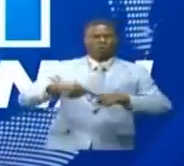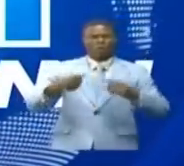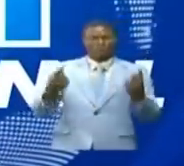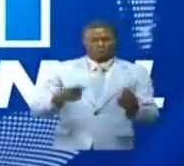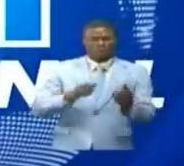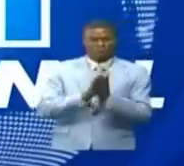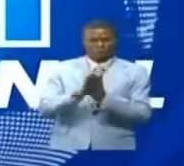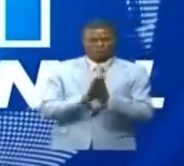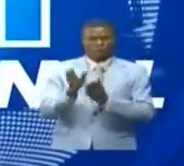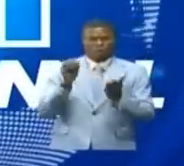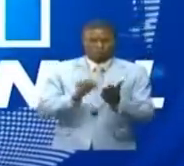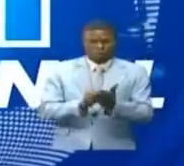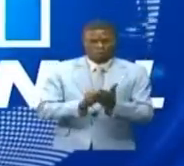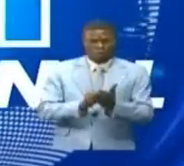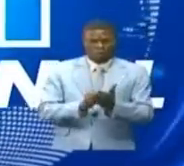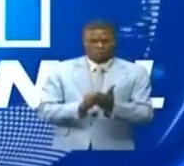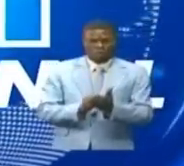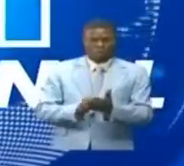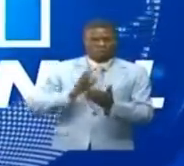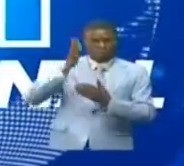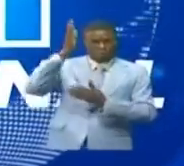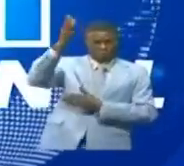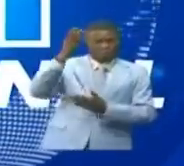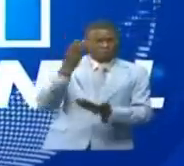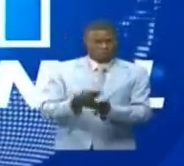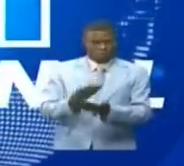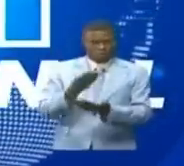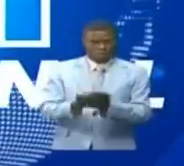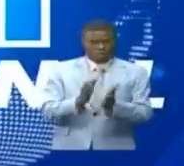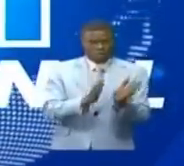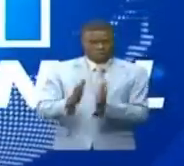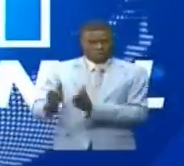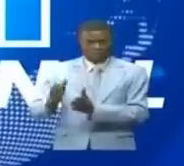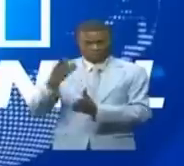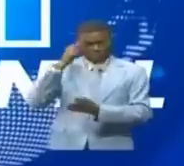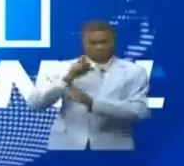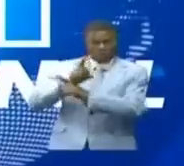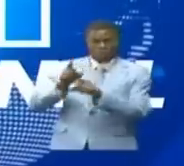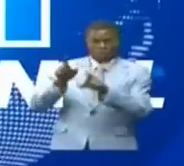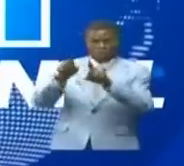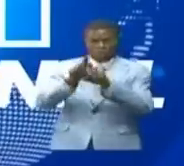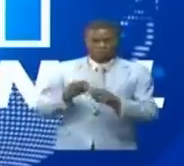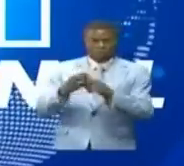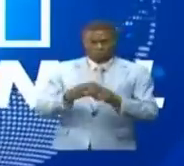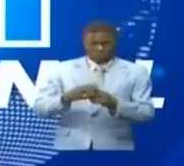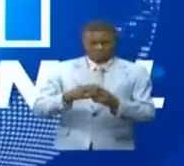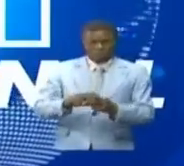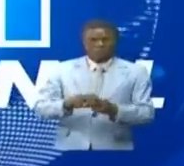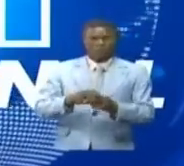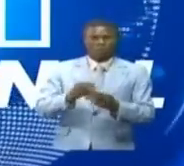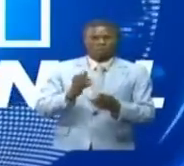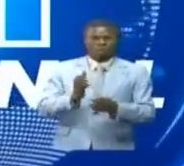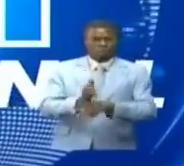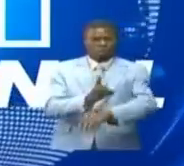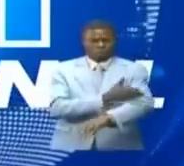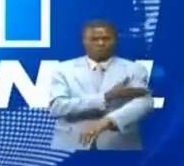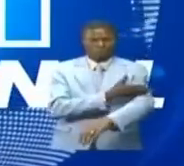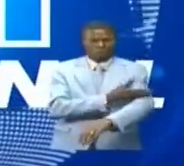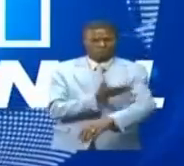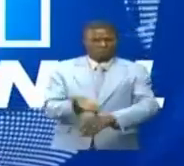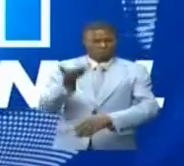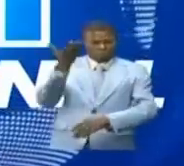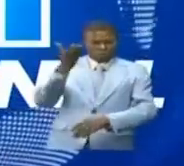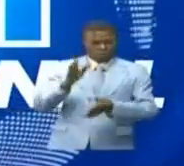souhaite aussi que le prochain budget prévu pour la défense et la sécurité puisse connaître une augmentation d'au